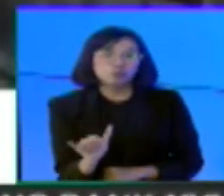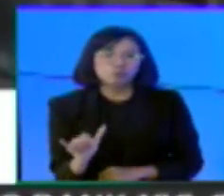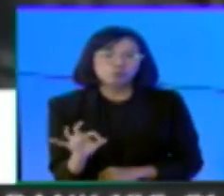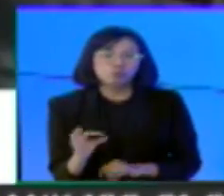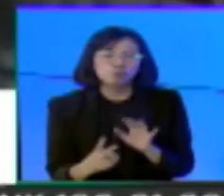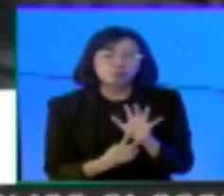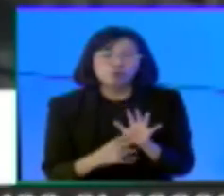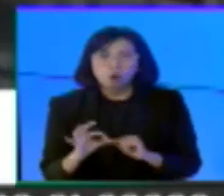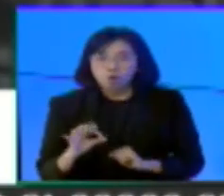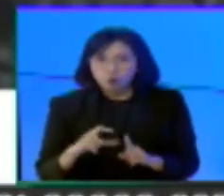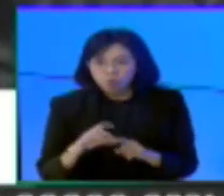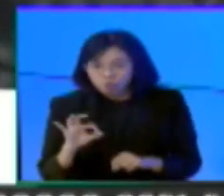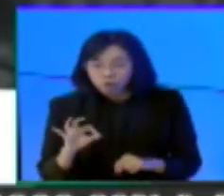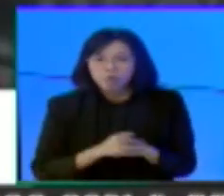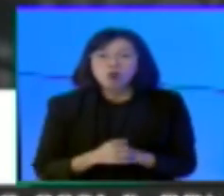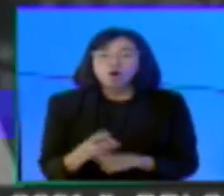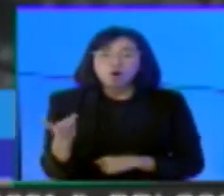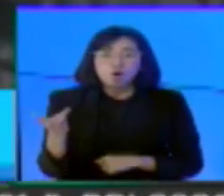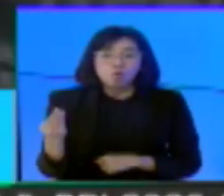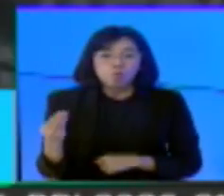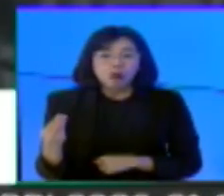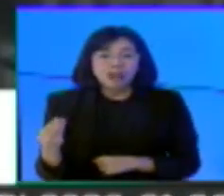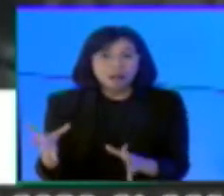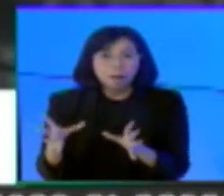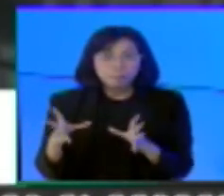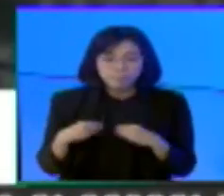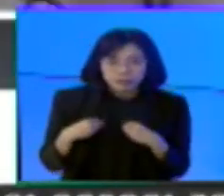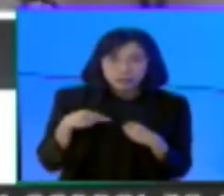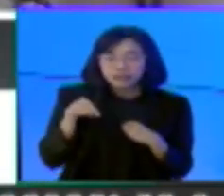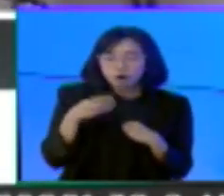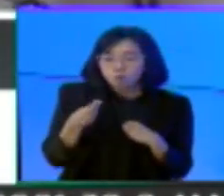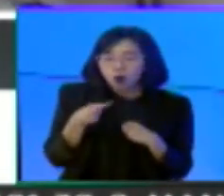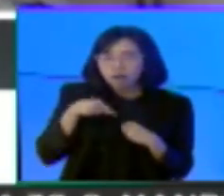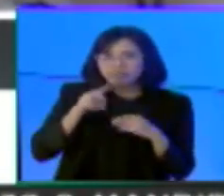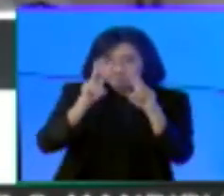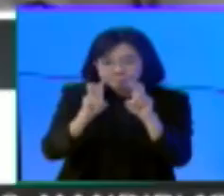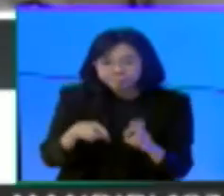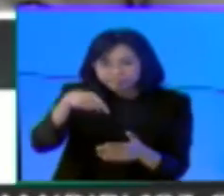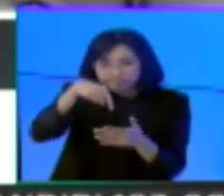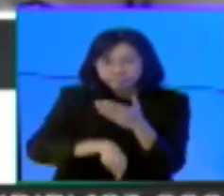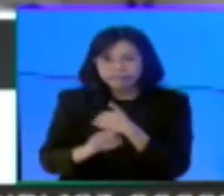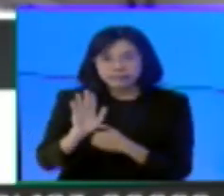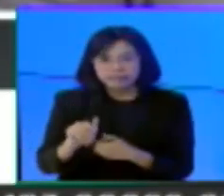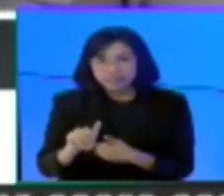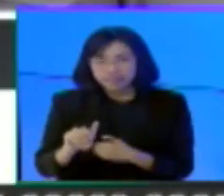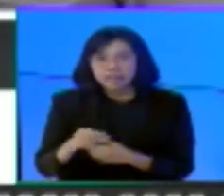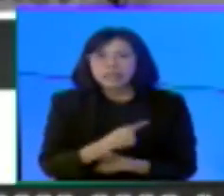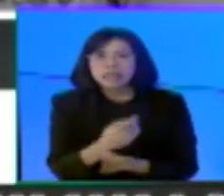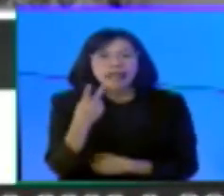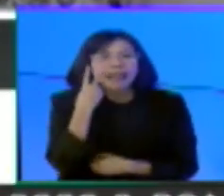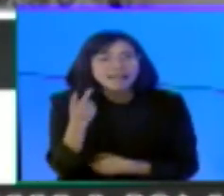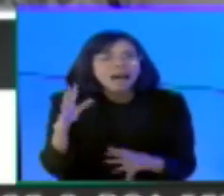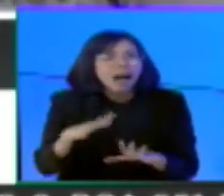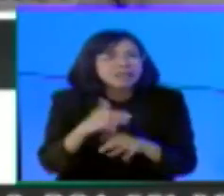Aliran dana ini masih proses pendalaman ya. Tentu alat bukti lainnya yang dibutuhkan penyidik, kita tunggu nanti hasil